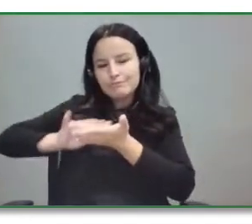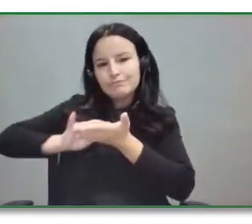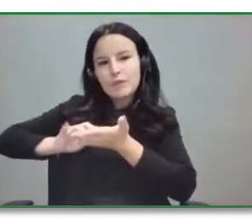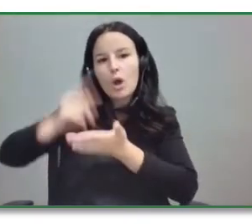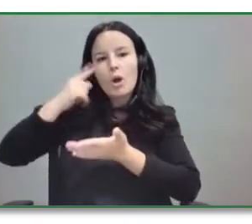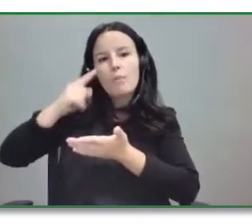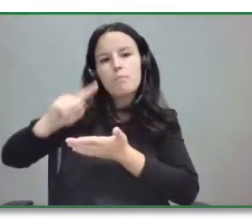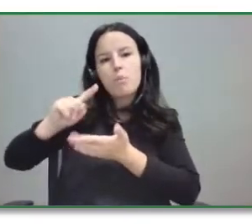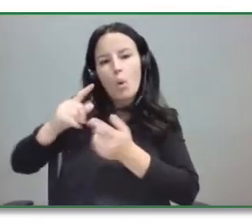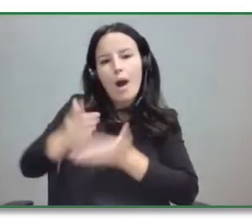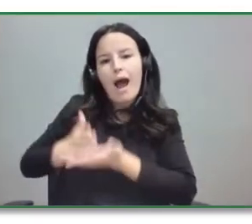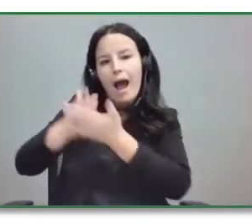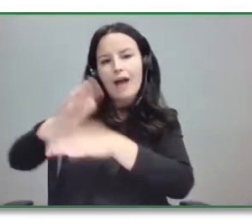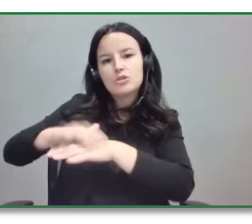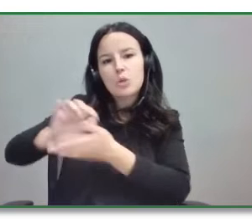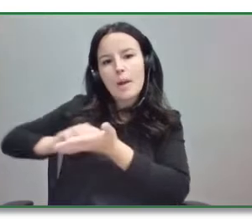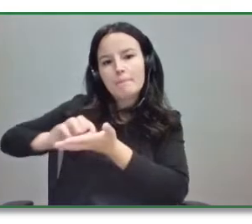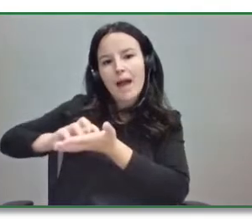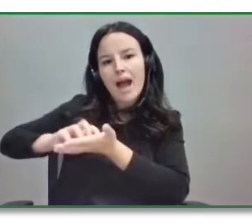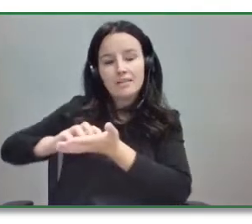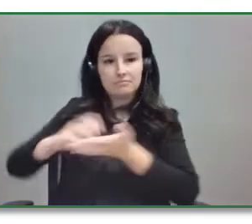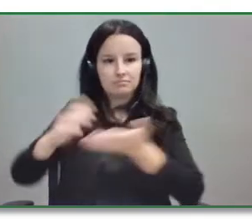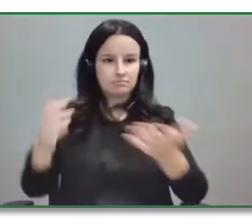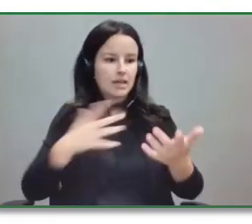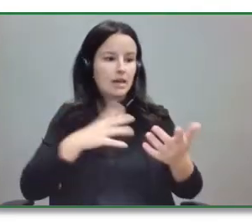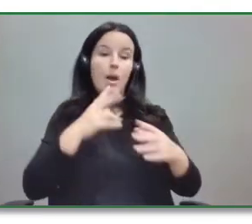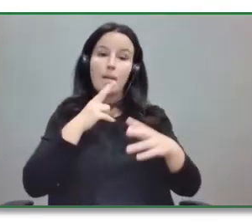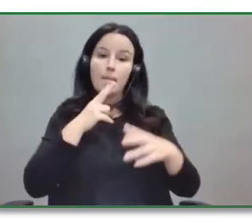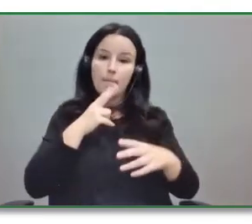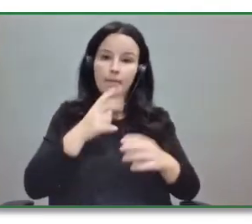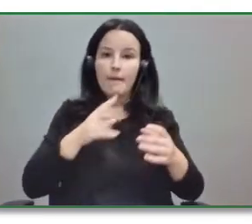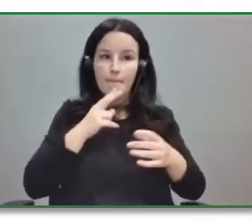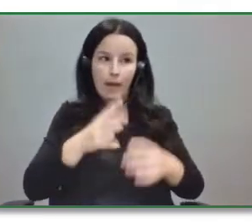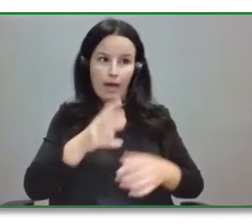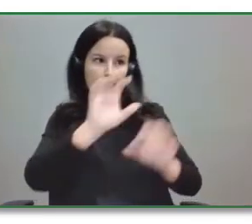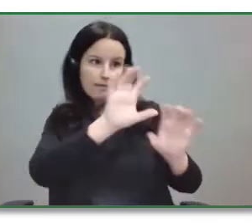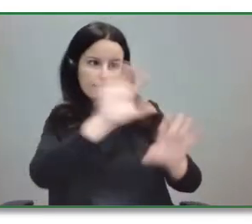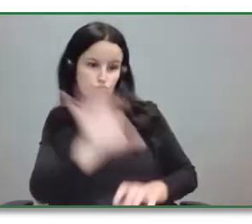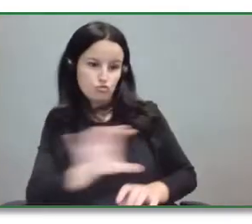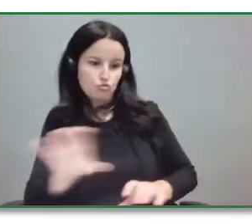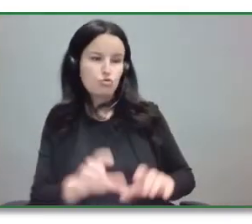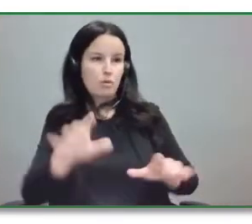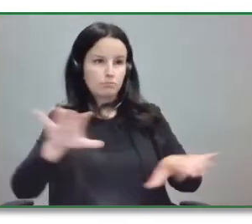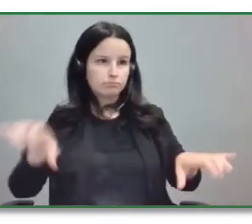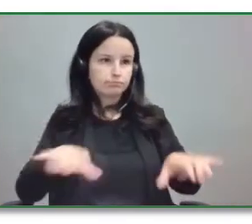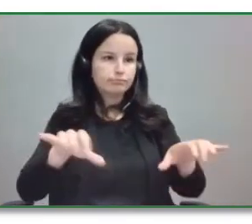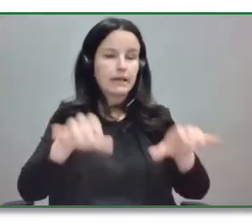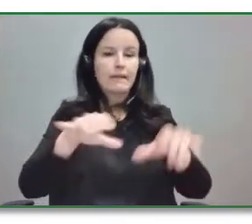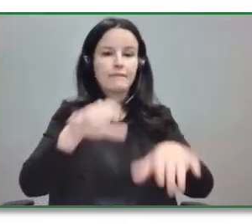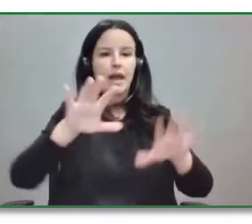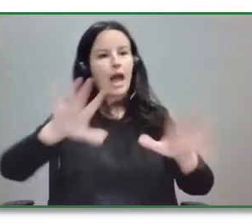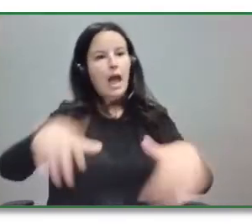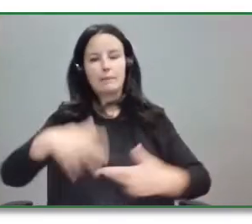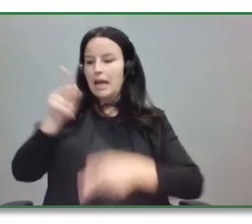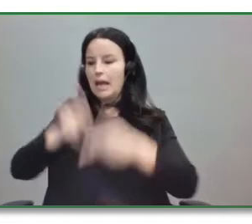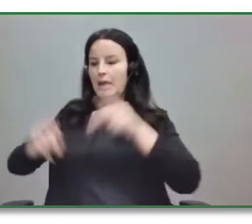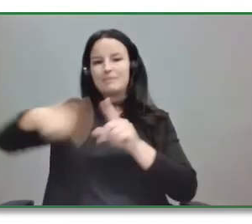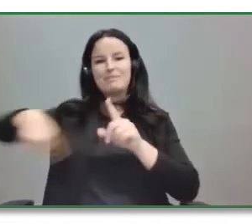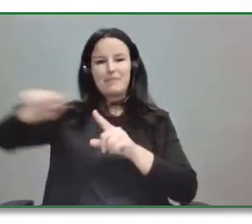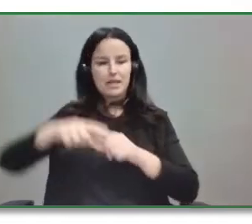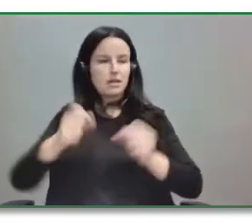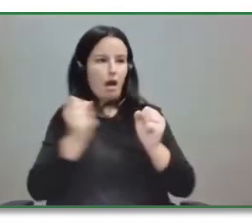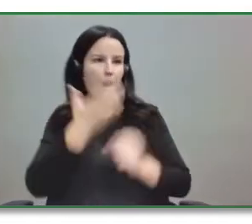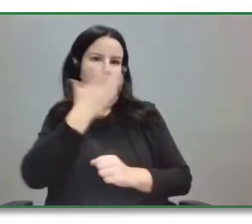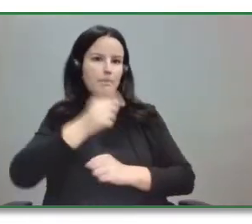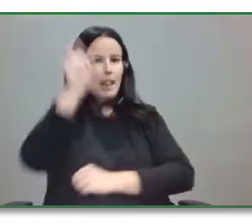Les naturalistes ont fait référence à ces éléments pendant la réunion Zoom. Cela a amélioré l'expérience globale pour tout le